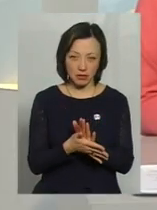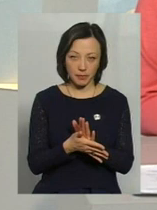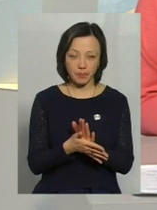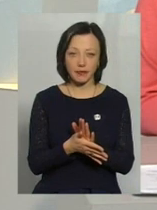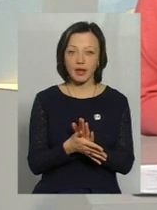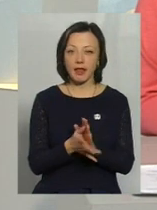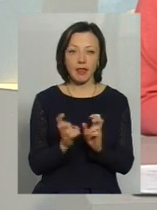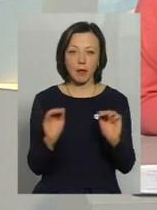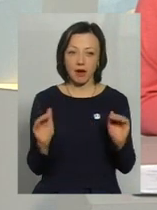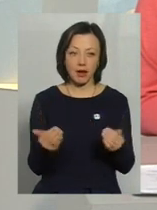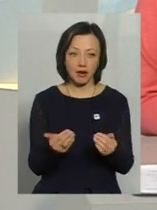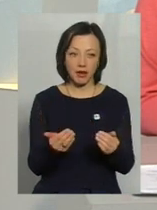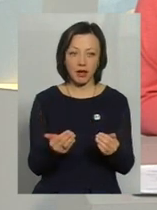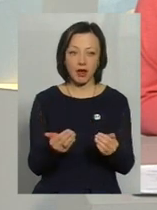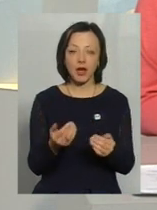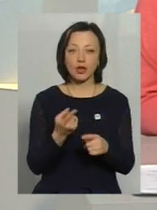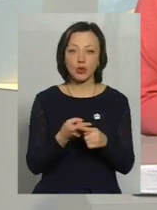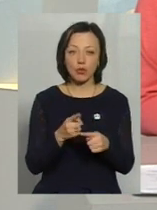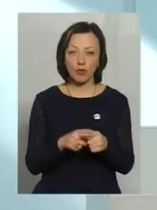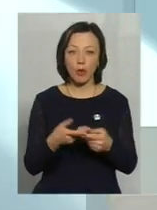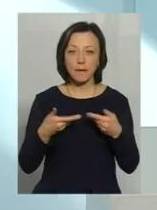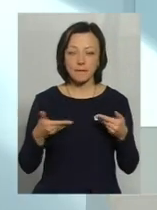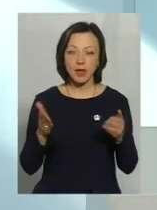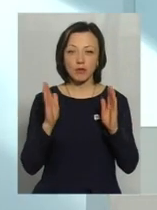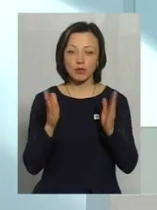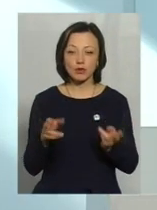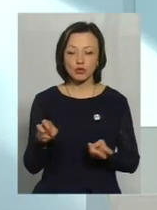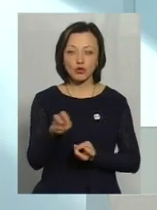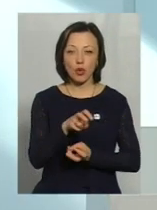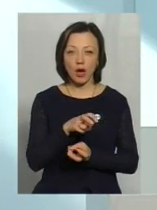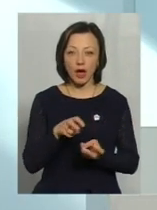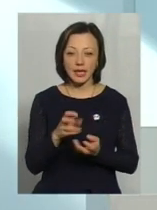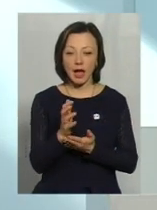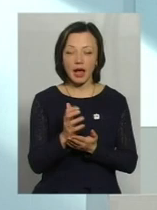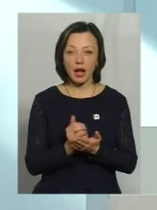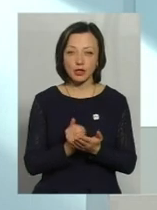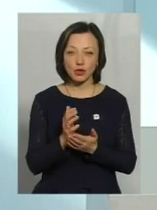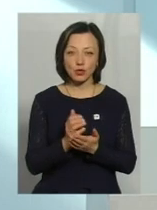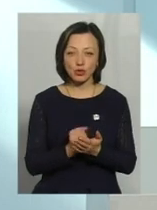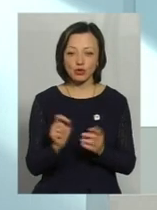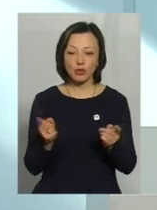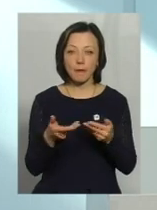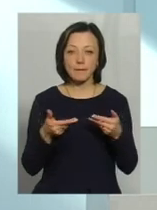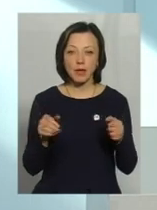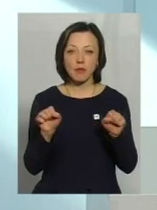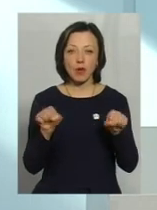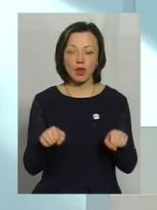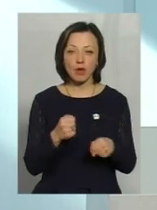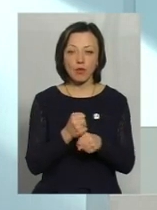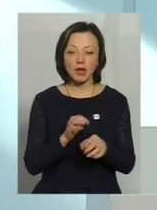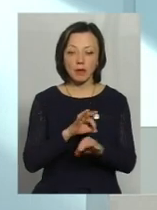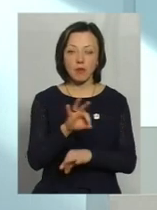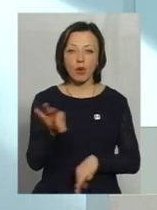І затрати немалі. Тому ми будемо шукати ресурсів, щоб ми могли би робити